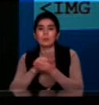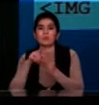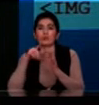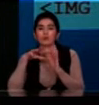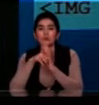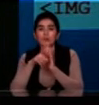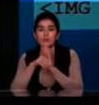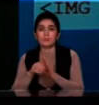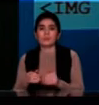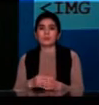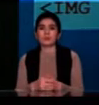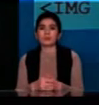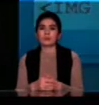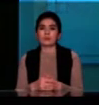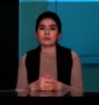находятся.